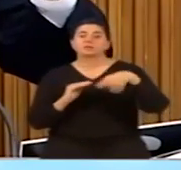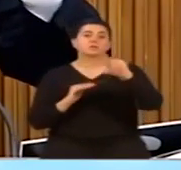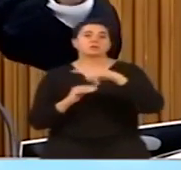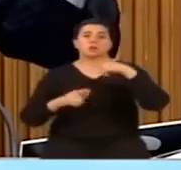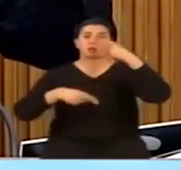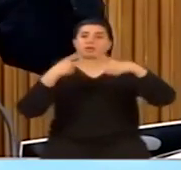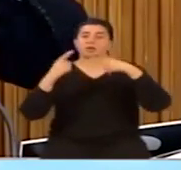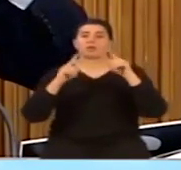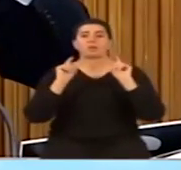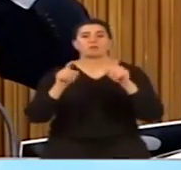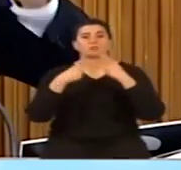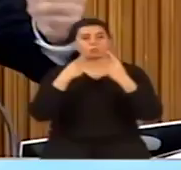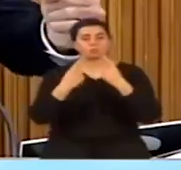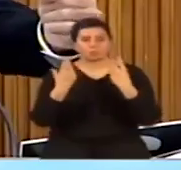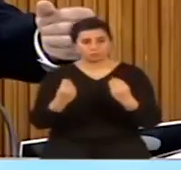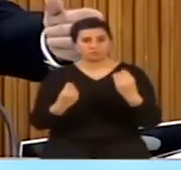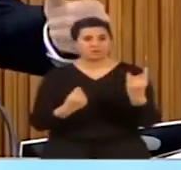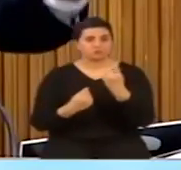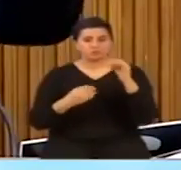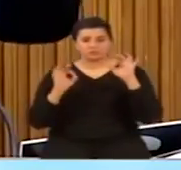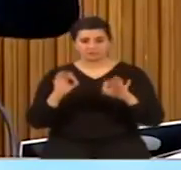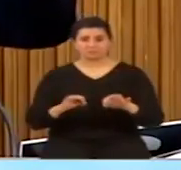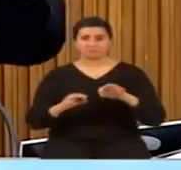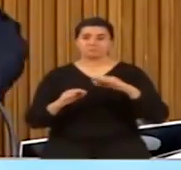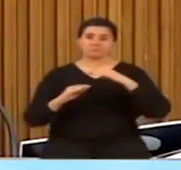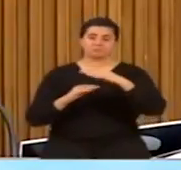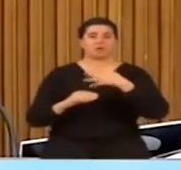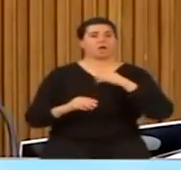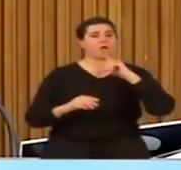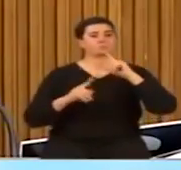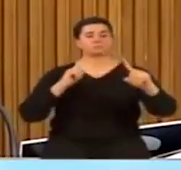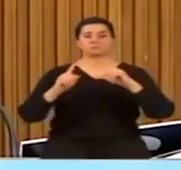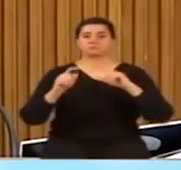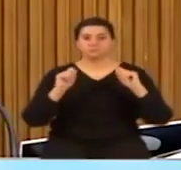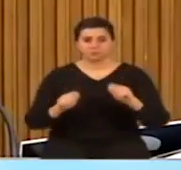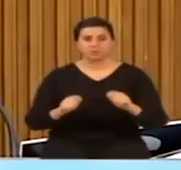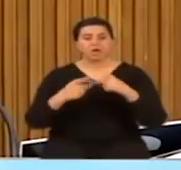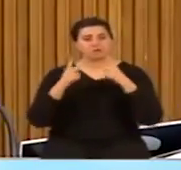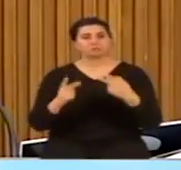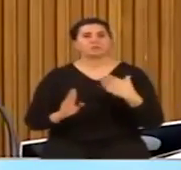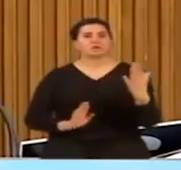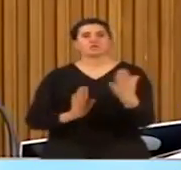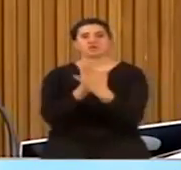diye sabah akşam geziyorsan, şimdi kendini milli iradenin yerine koyduysan, açıkça sana